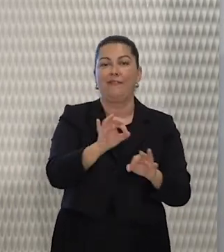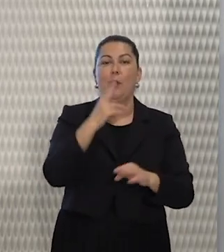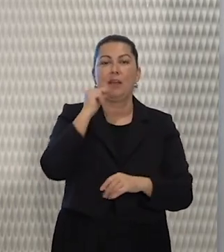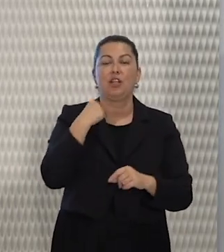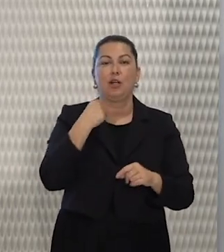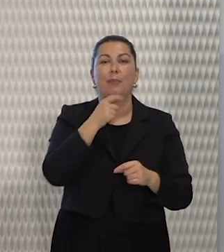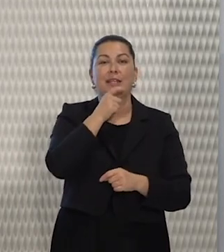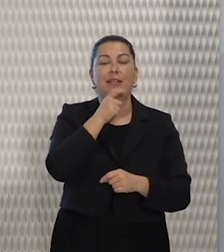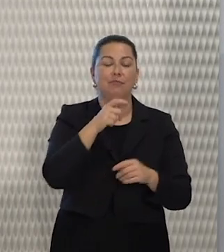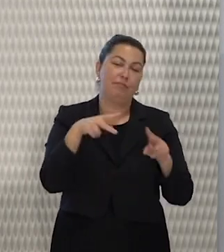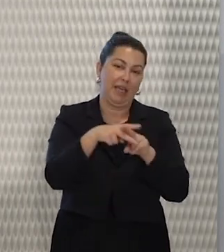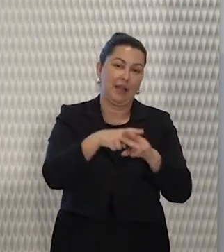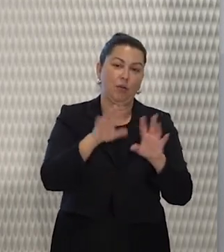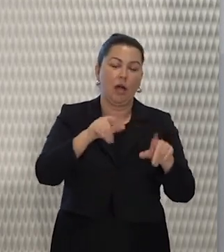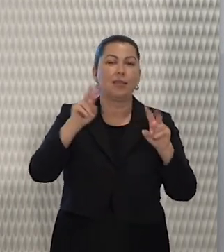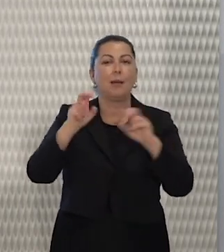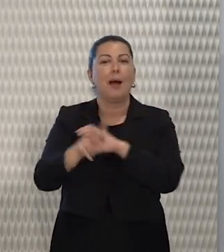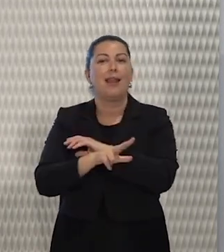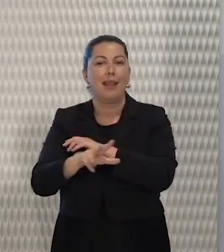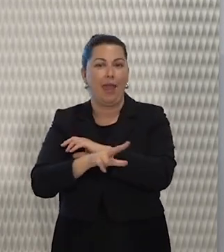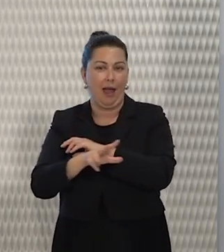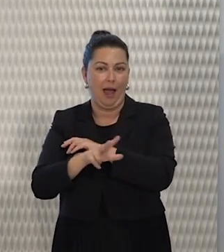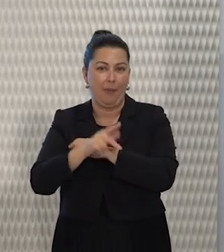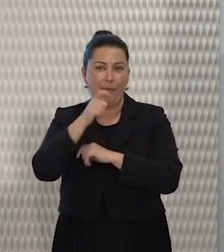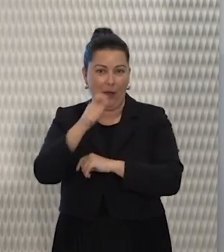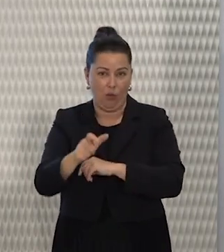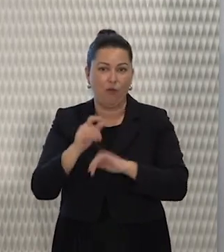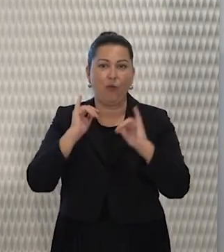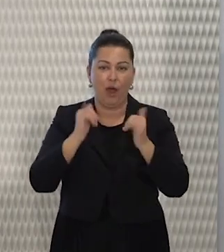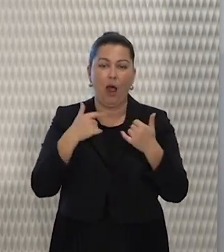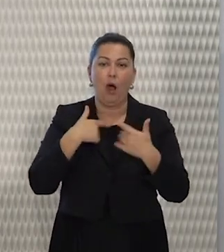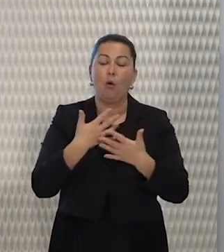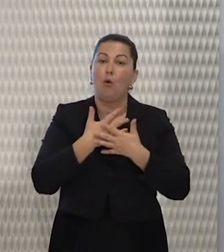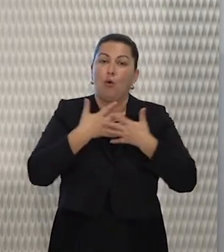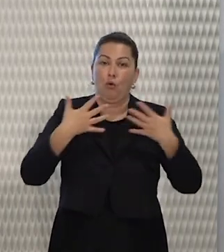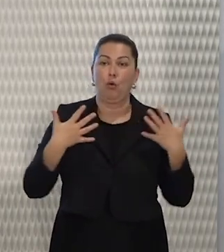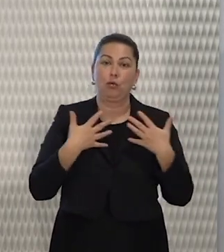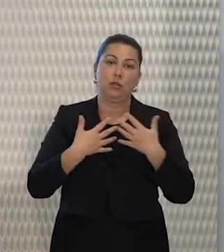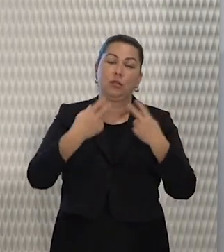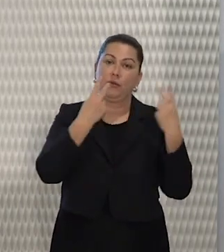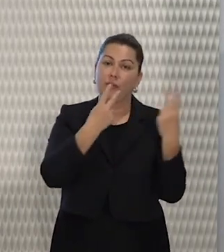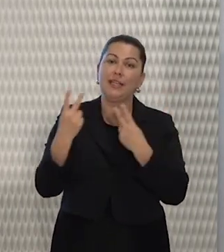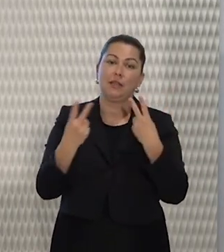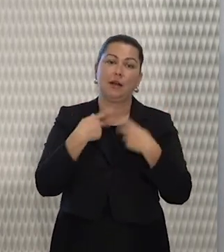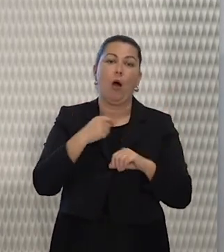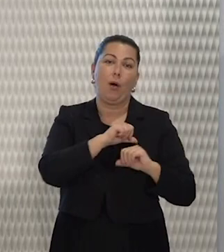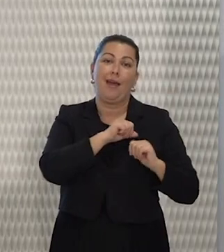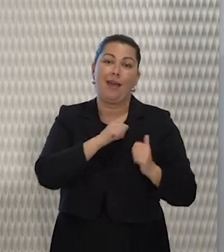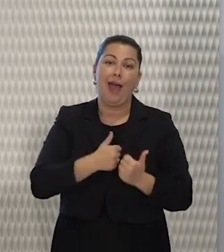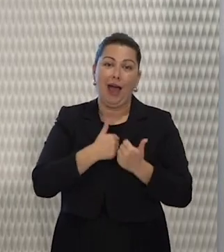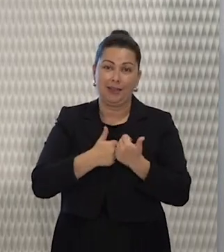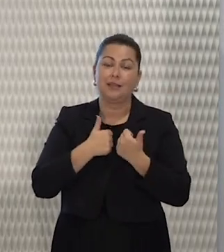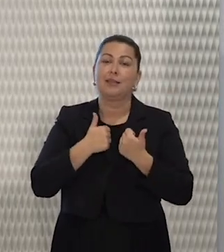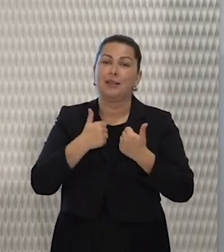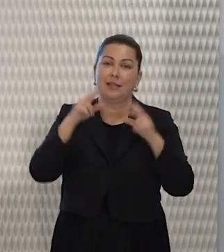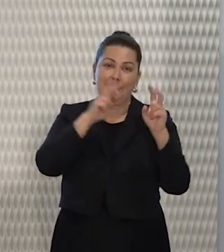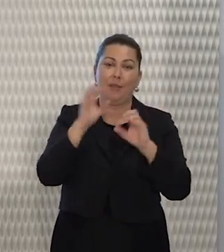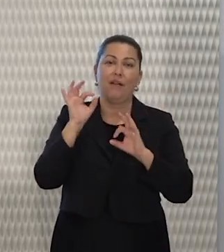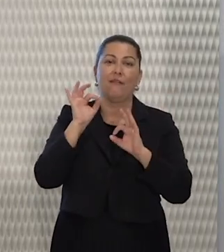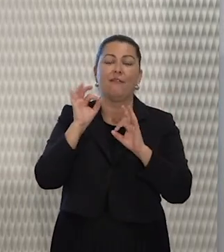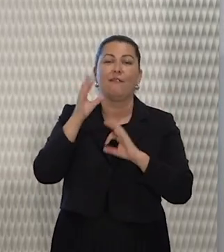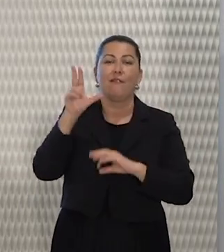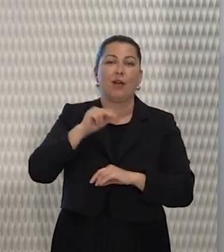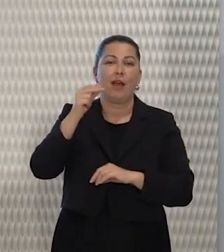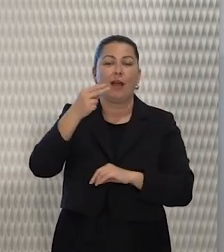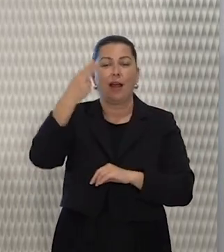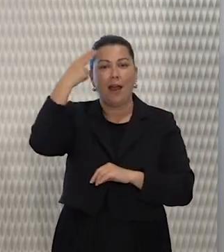Ja, das Thema Lehre hat bei uns wirklich absolute Priorität und ist auch ein Herzensanliegen vom Herrn Bierer. Wir bilden